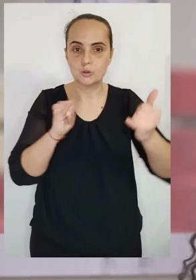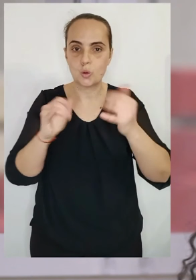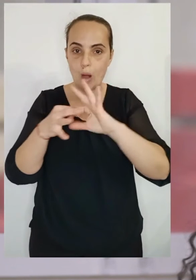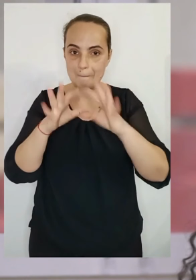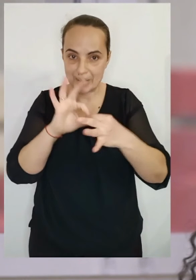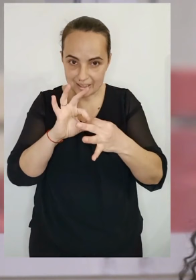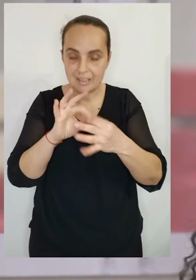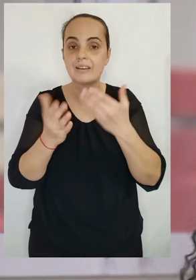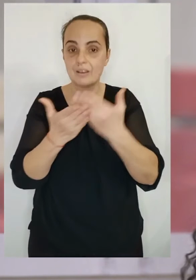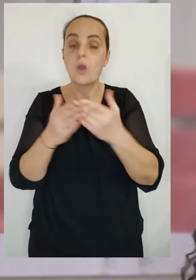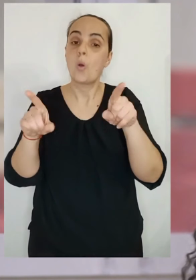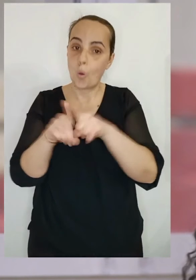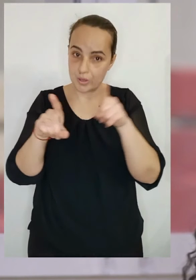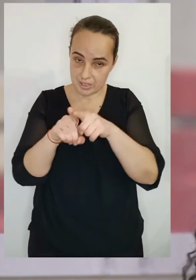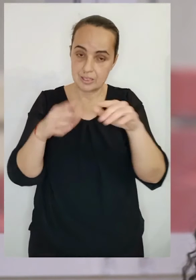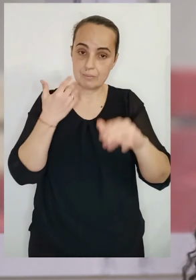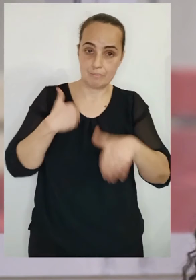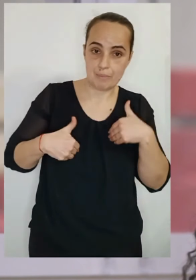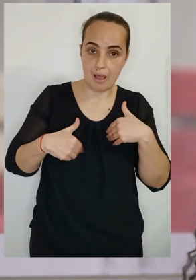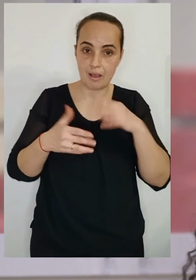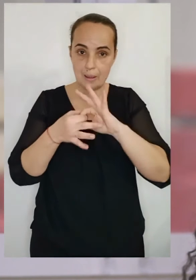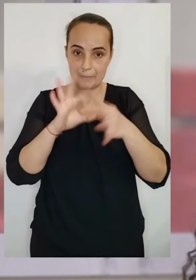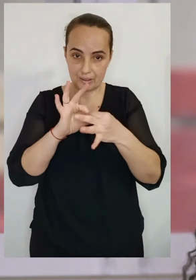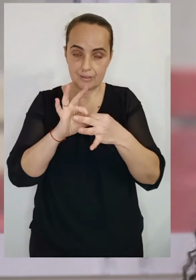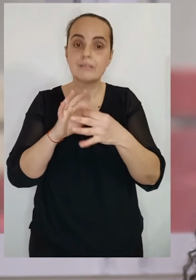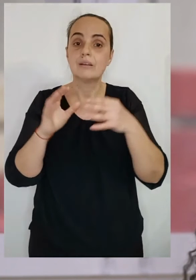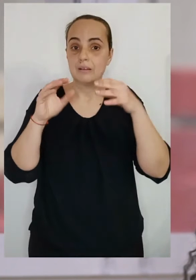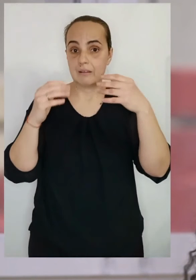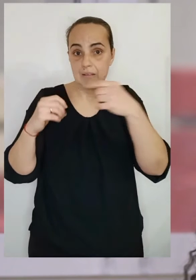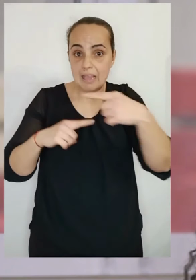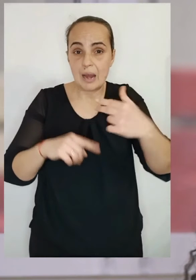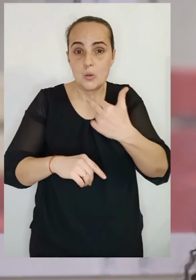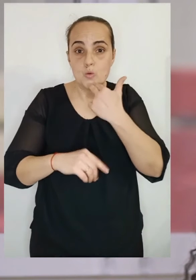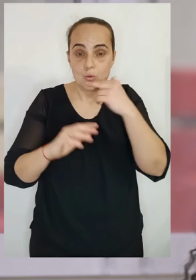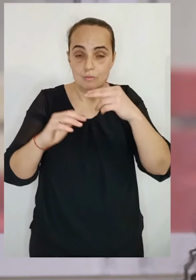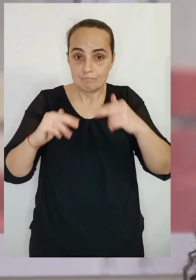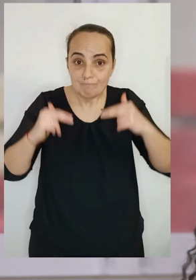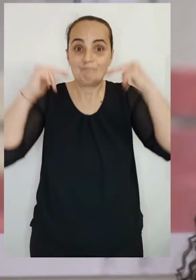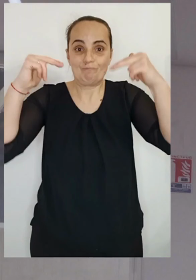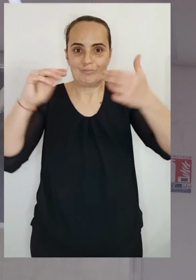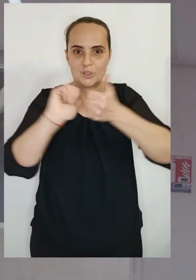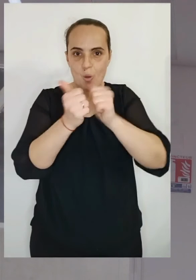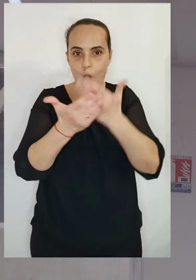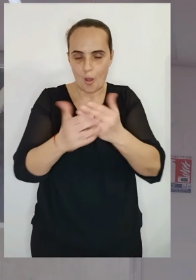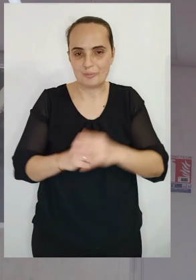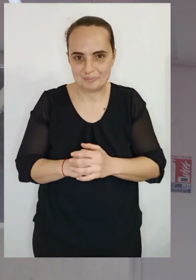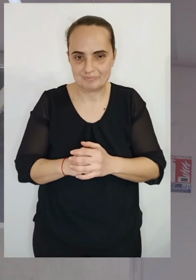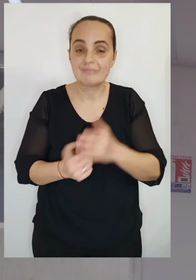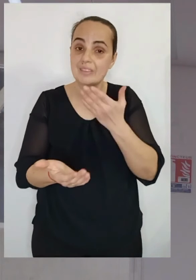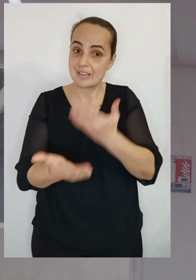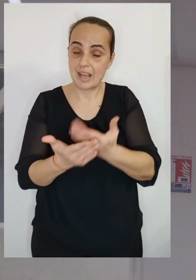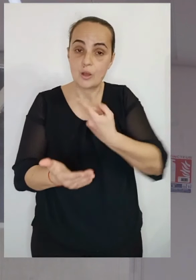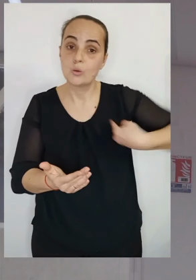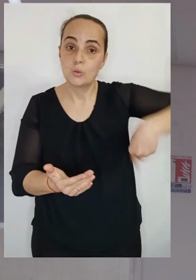Olympiques et aux Jeux Paralympiques, en fait, ils sont dans de la performance sportive qui est assez exceptionnelle. Et du